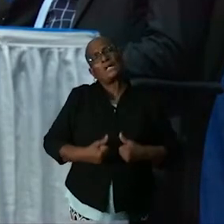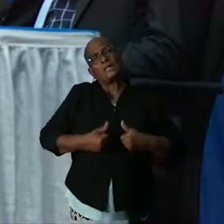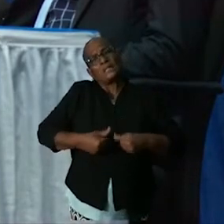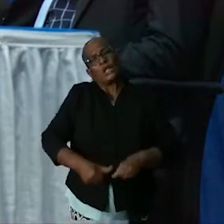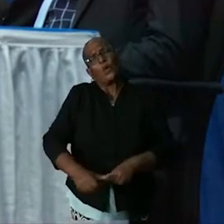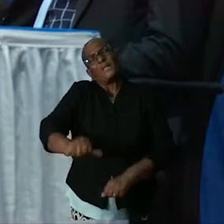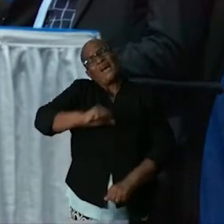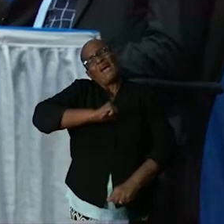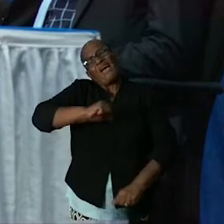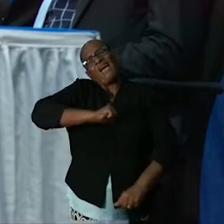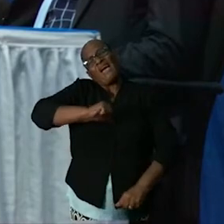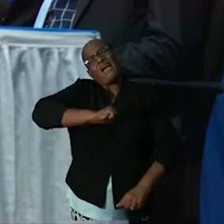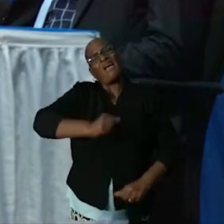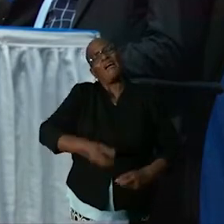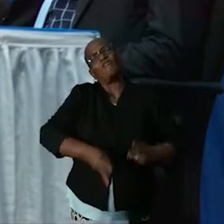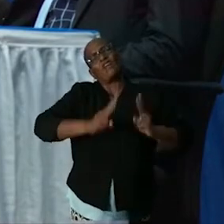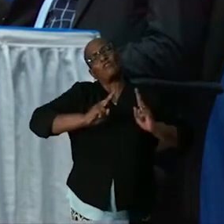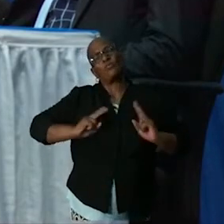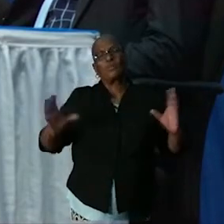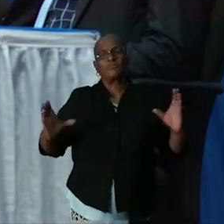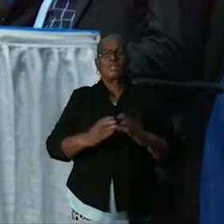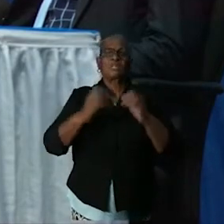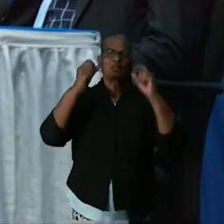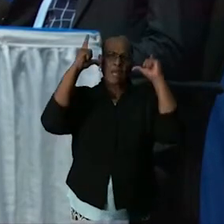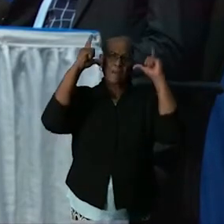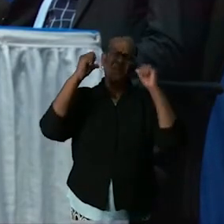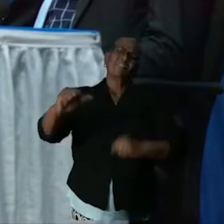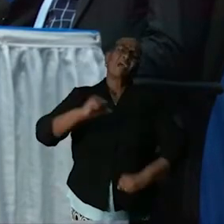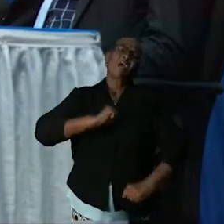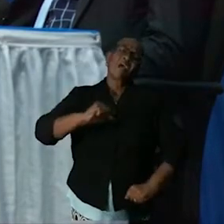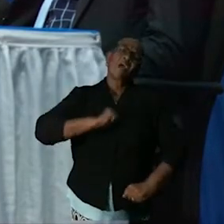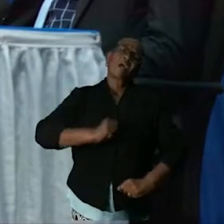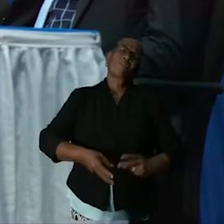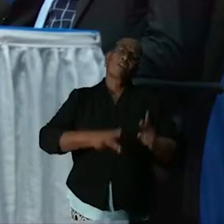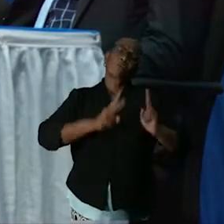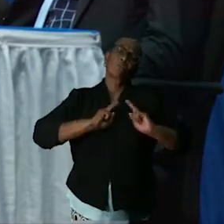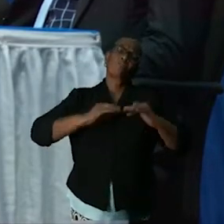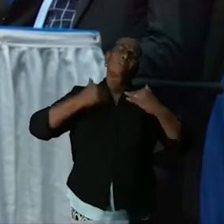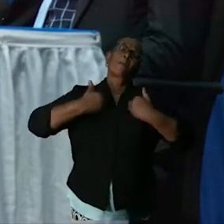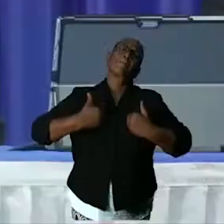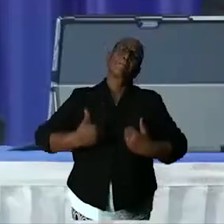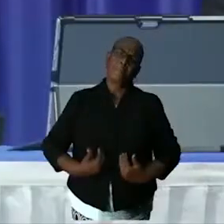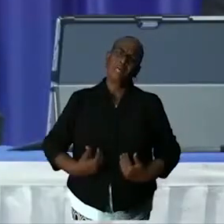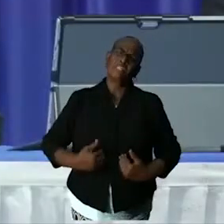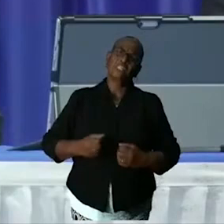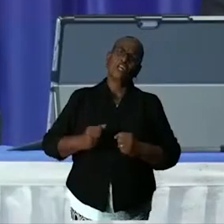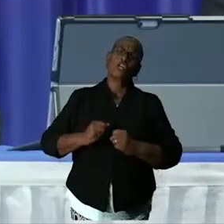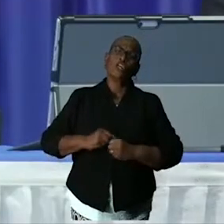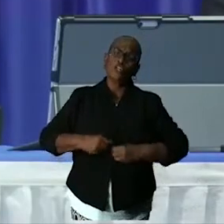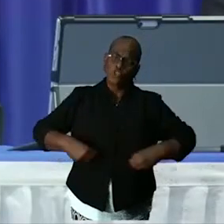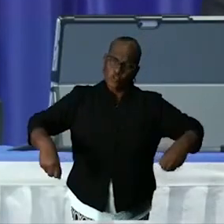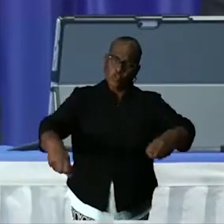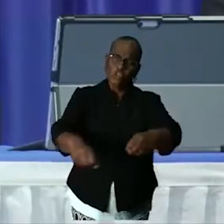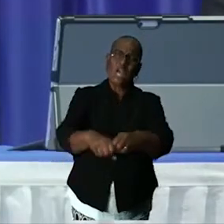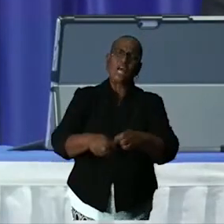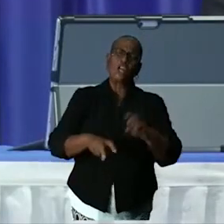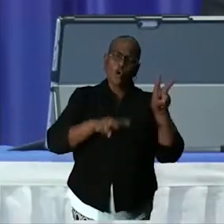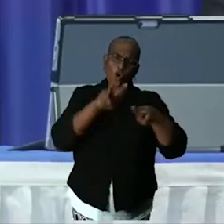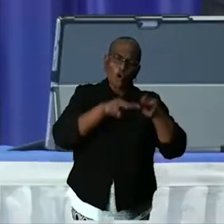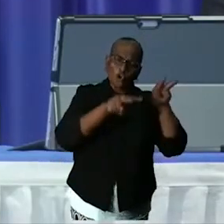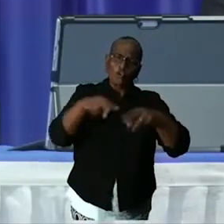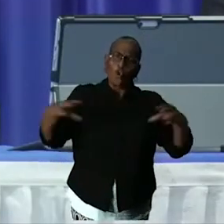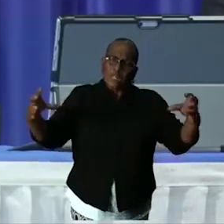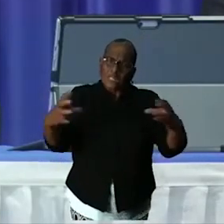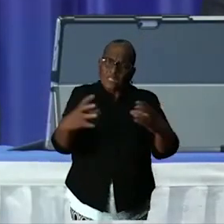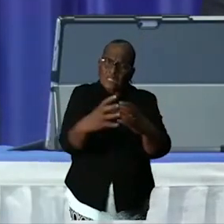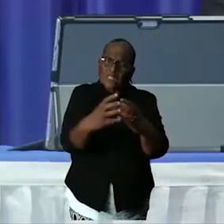de eigen verantwoordelijkheid van de samenleving, de eigen verantwoordelijkheid van de burger, de sociale controle vanuit de samenleving